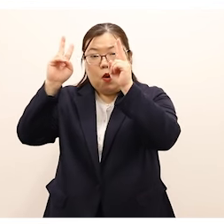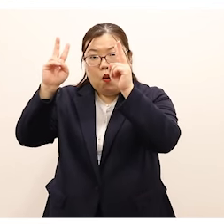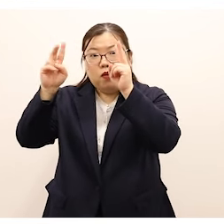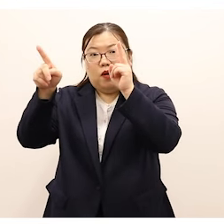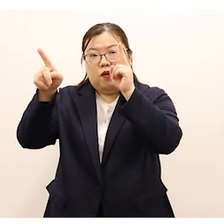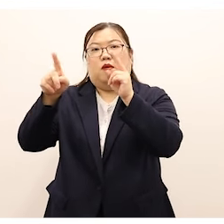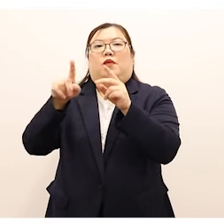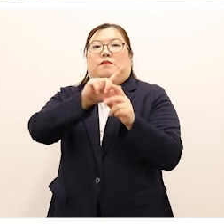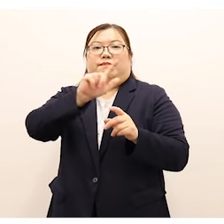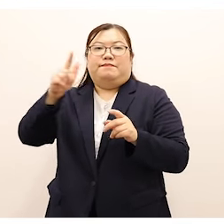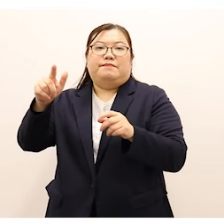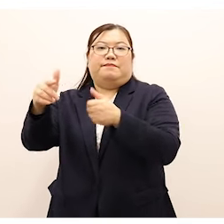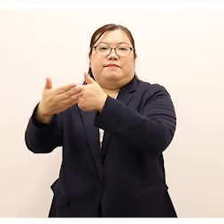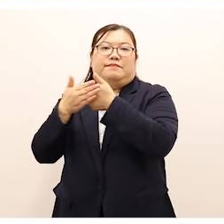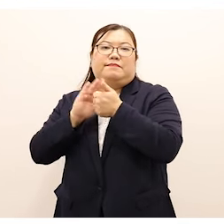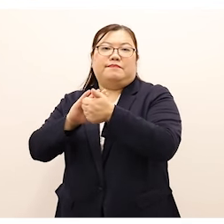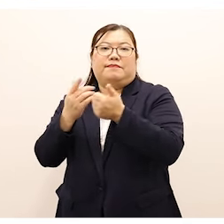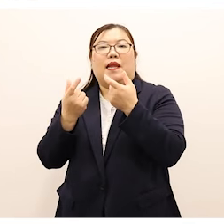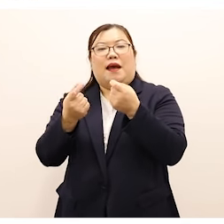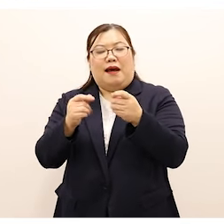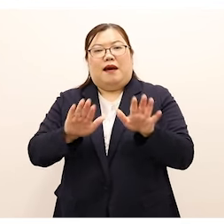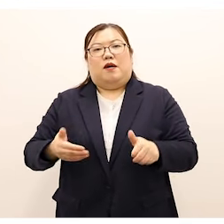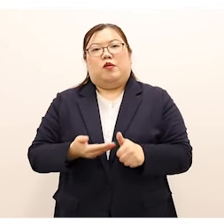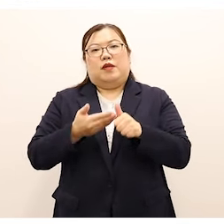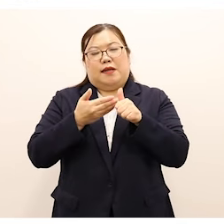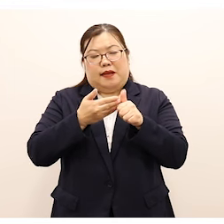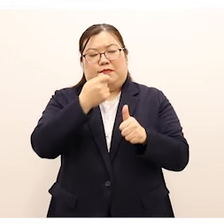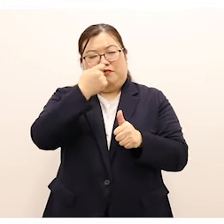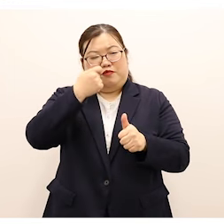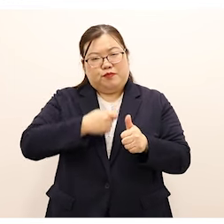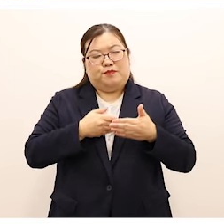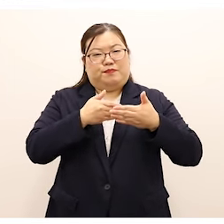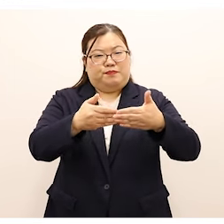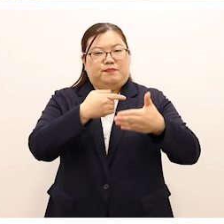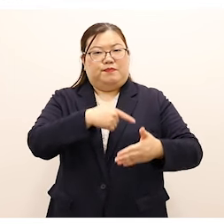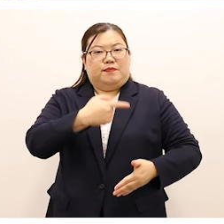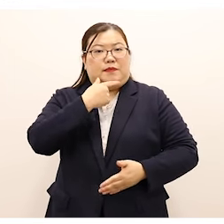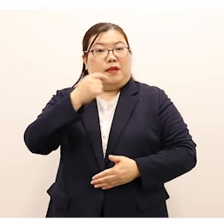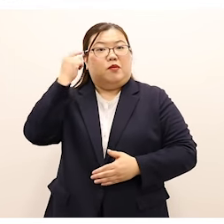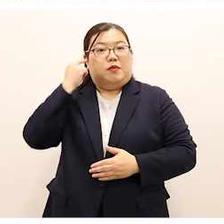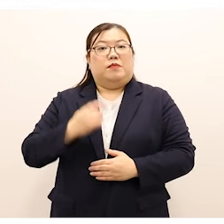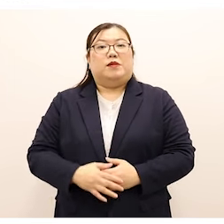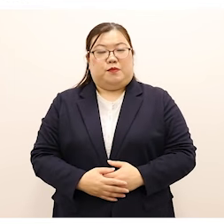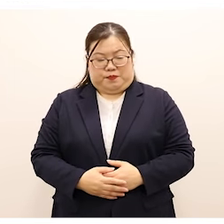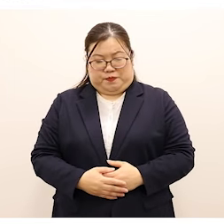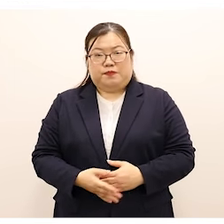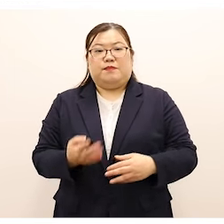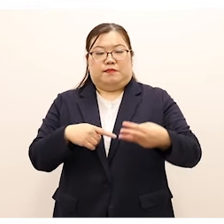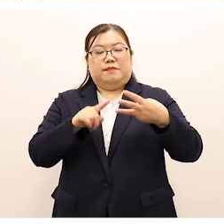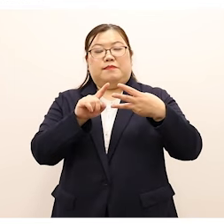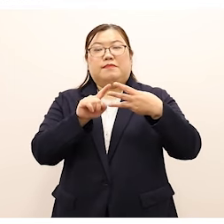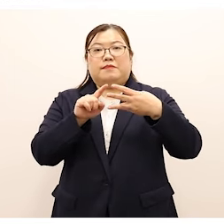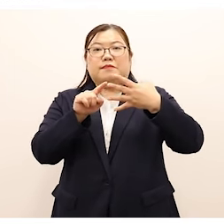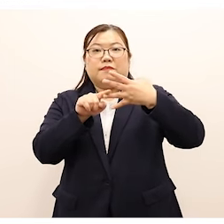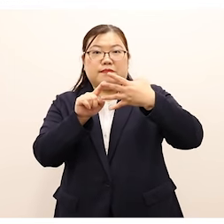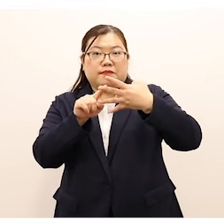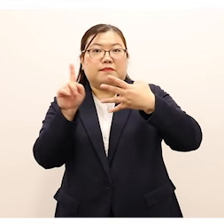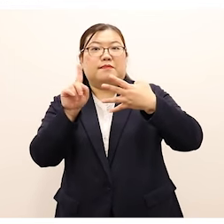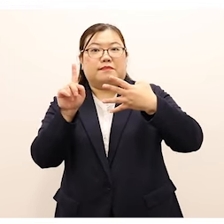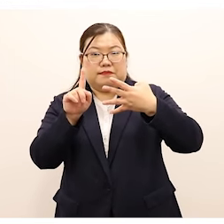企業等と連携して、子育て支援の充実に努めてまいります。次に資料2ページをご覧